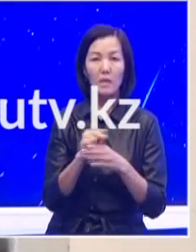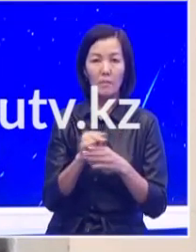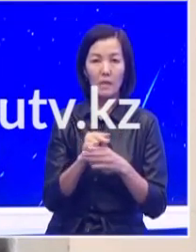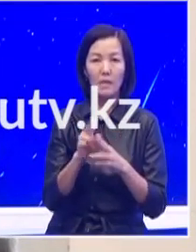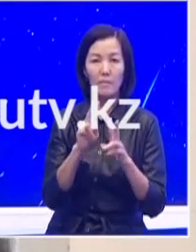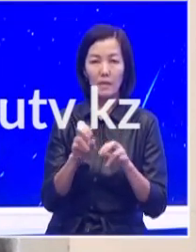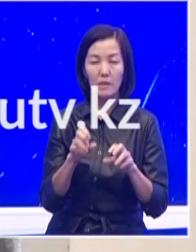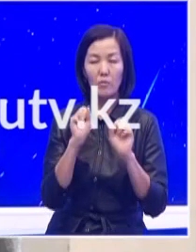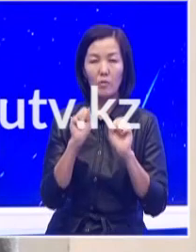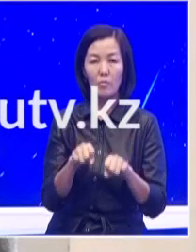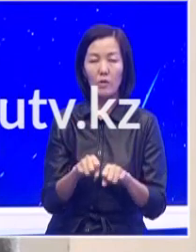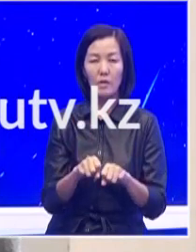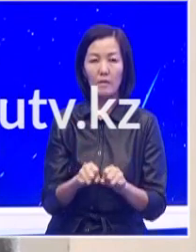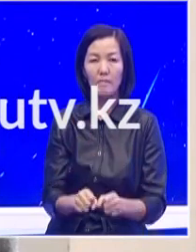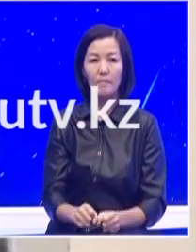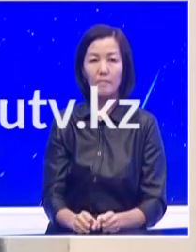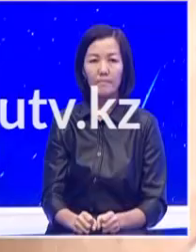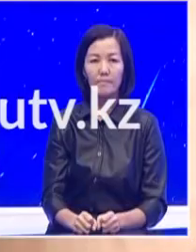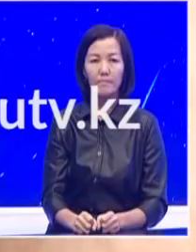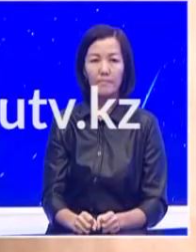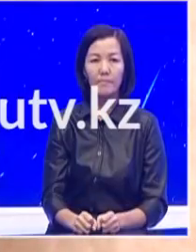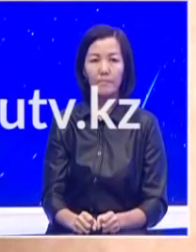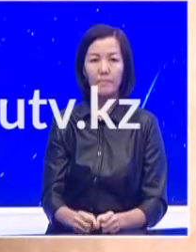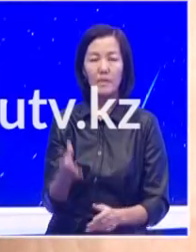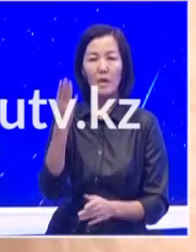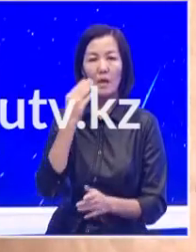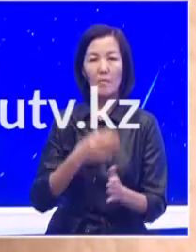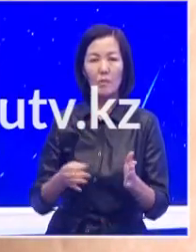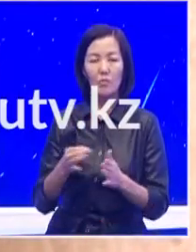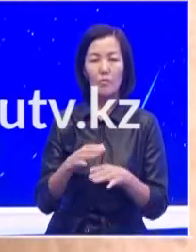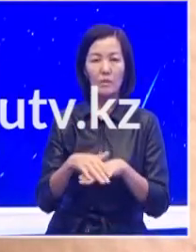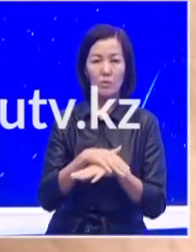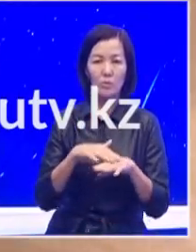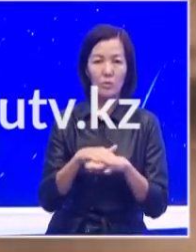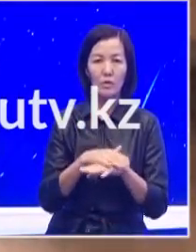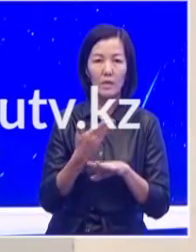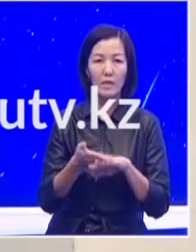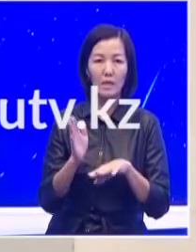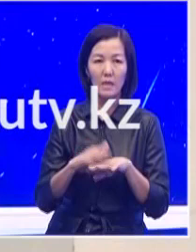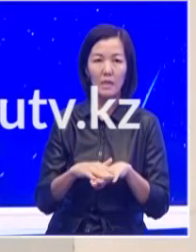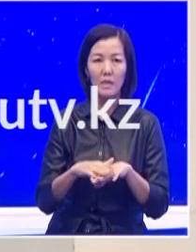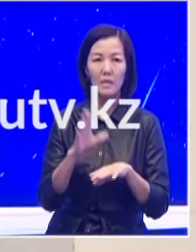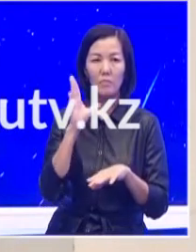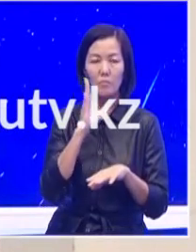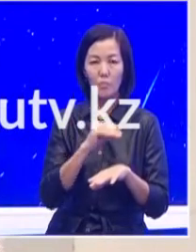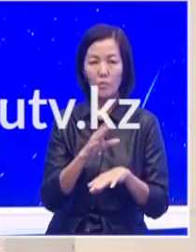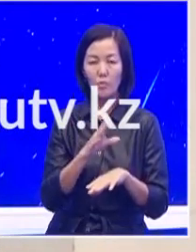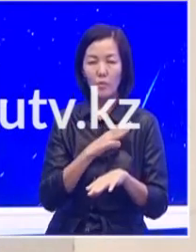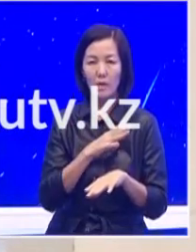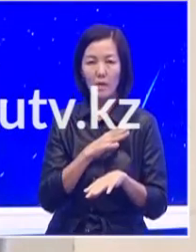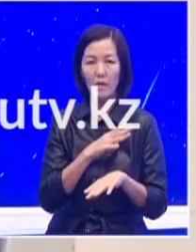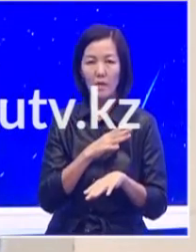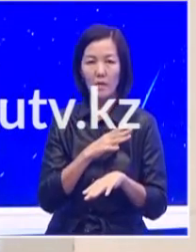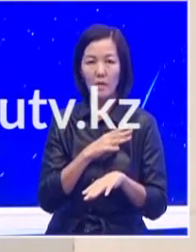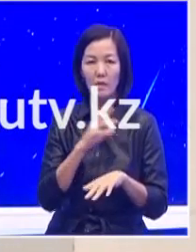заңының 5-ші бабының 3-ші тармағына сәйкес Алматы облысының тұрғындарында қиыншылықтар пайда болды. Олар медициналық